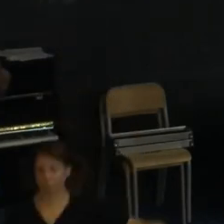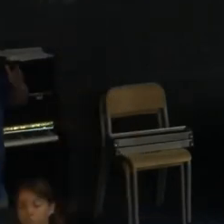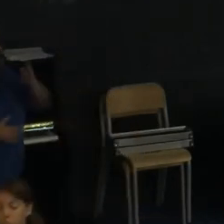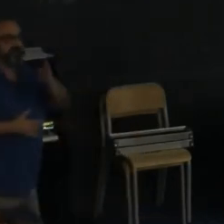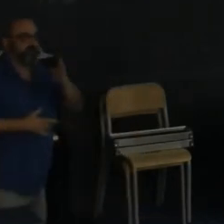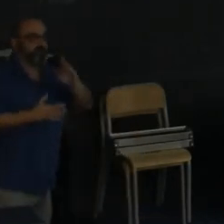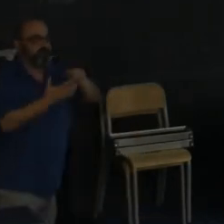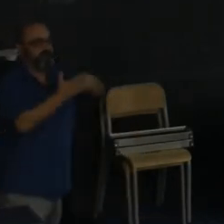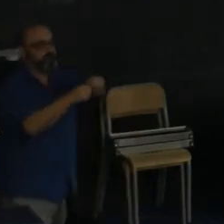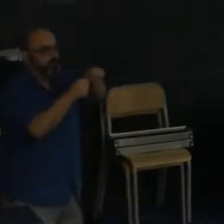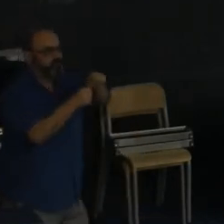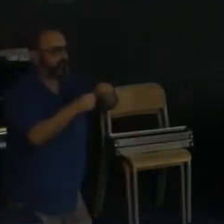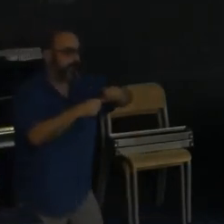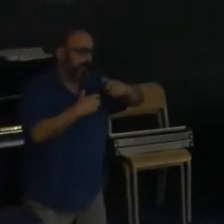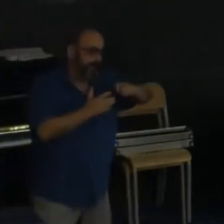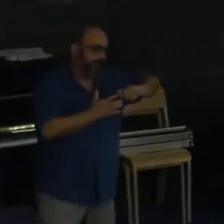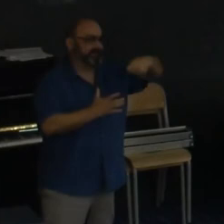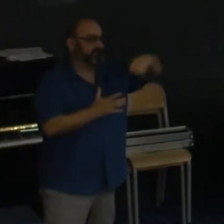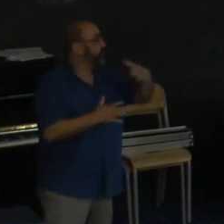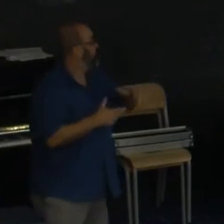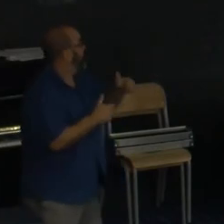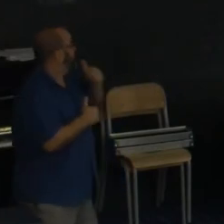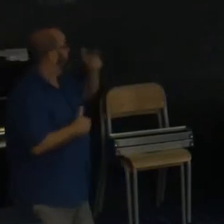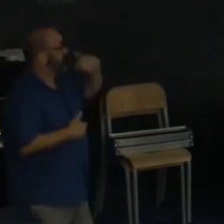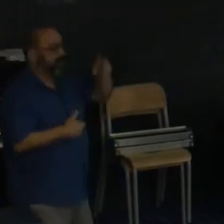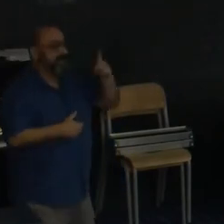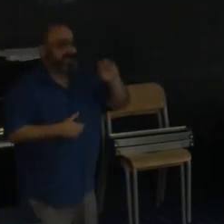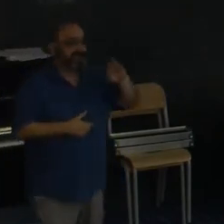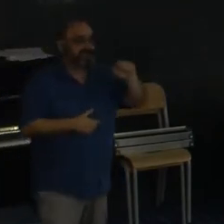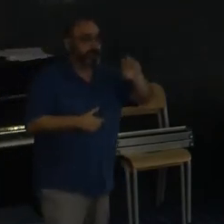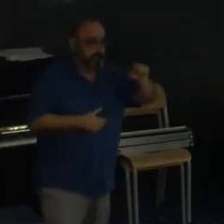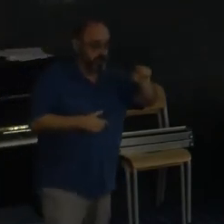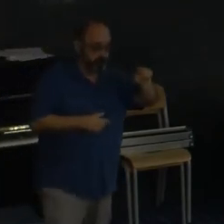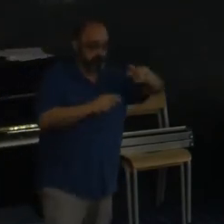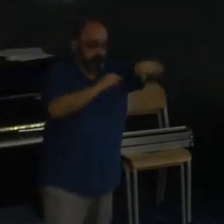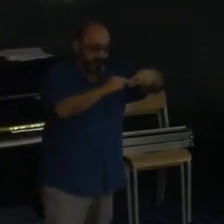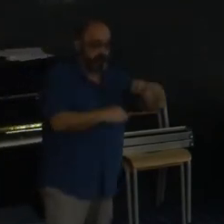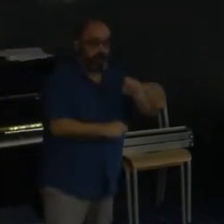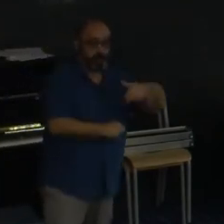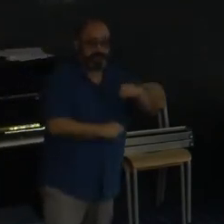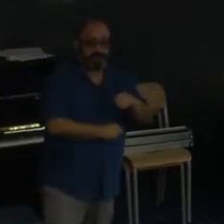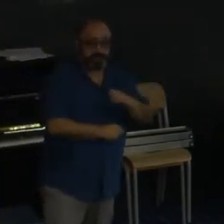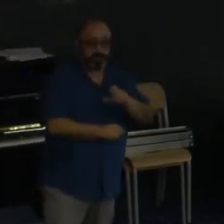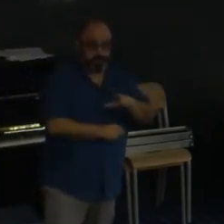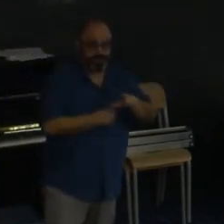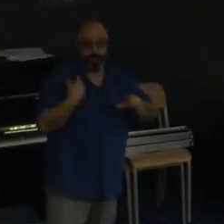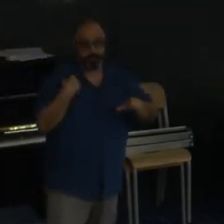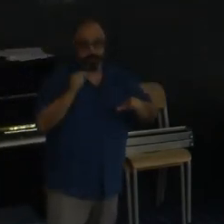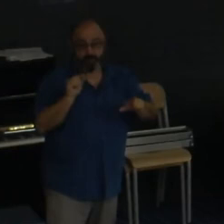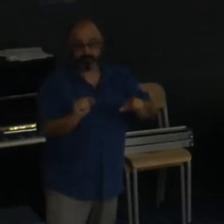Activer un breakpoint, pas trop difficile. Si on a le disable, qui est là, on a le enable. Il donne simplement le numéro du breakpoint. Et